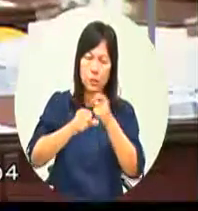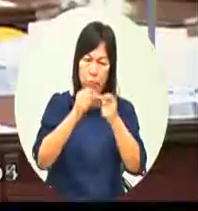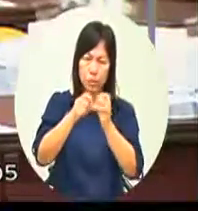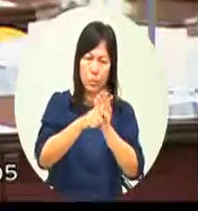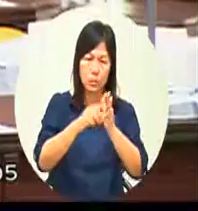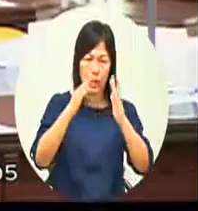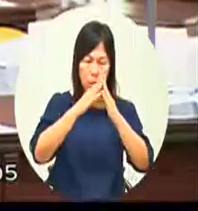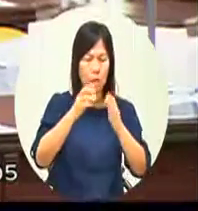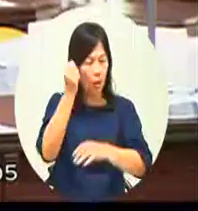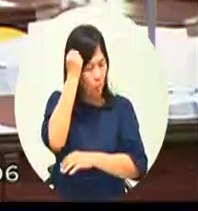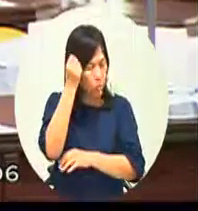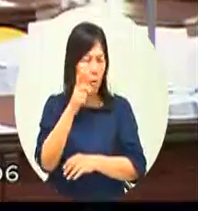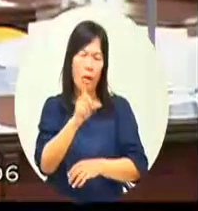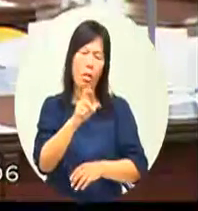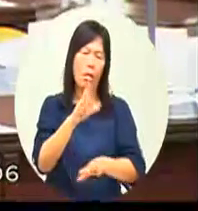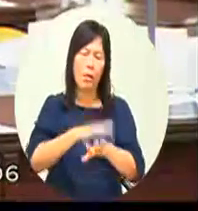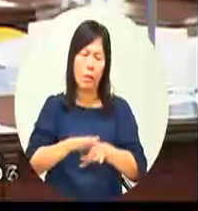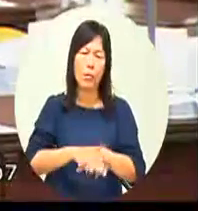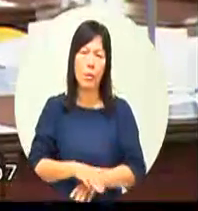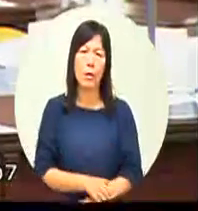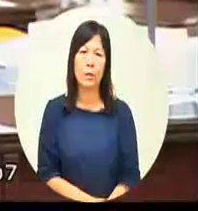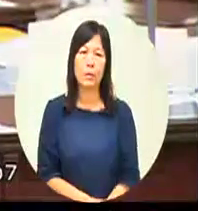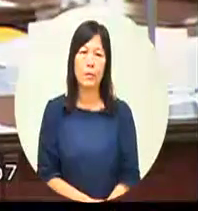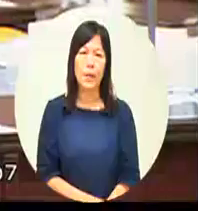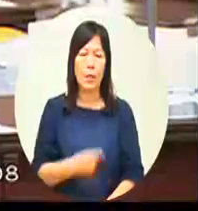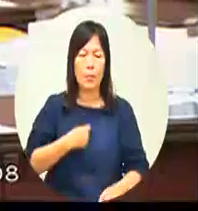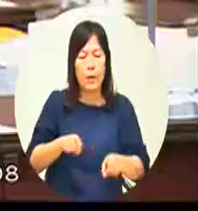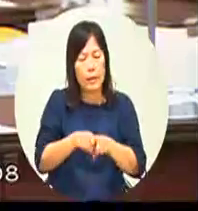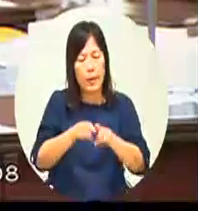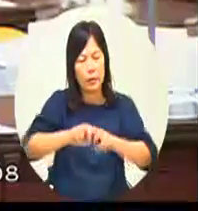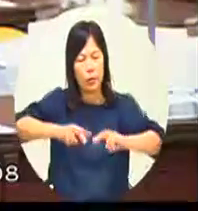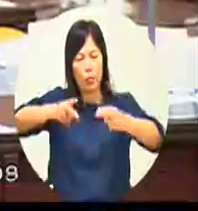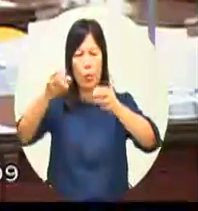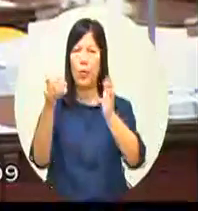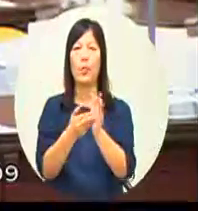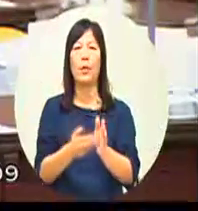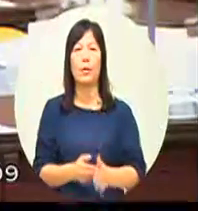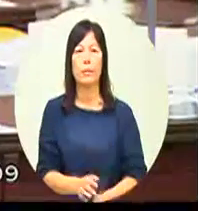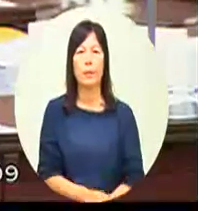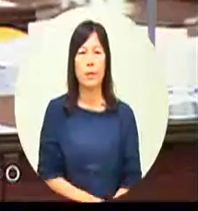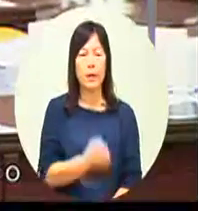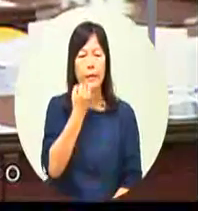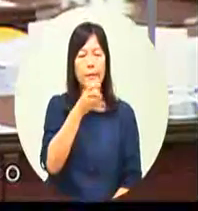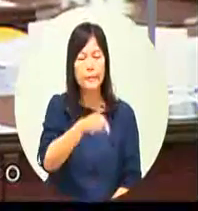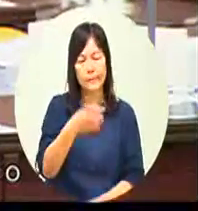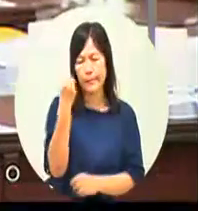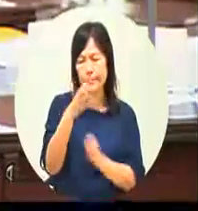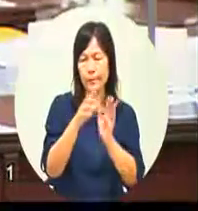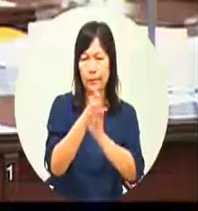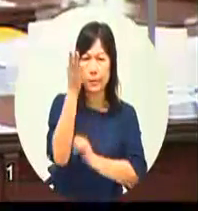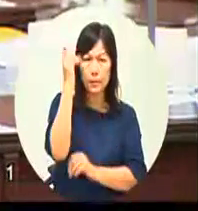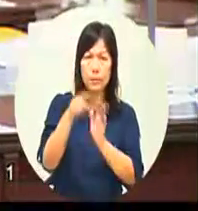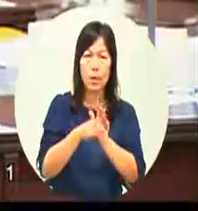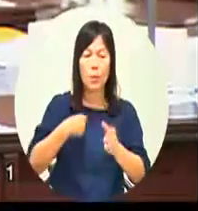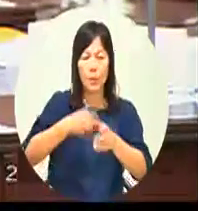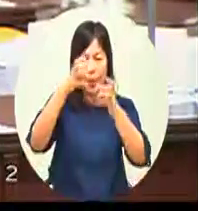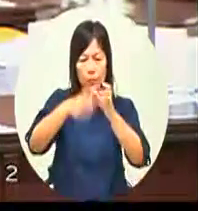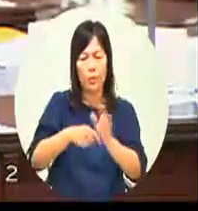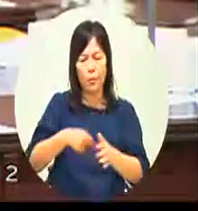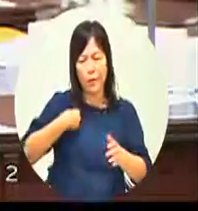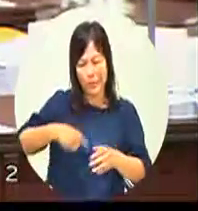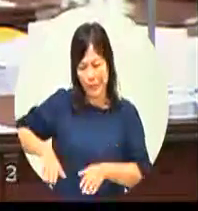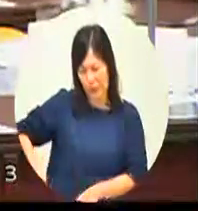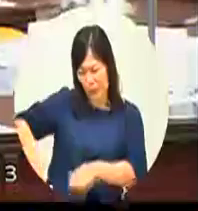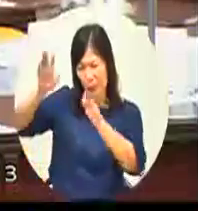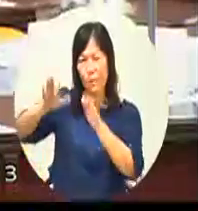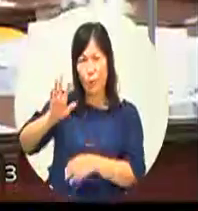大。对不对？咱普通话拢是在烦恼样嘛，啊，咱这政府政策嘛，我甲小姑你去我囡仔，我住伫遐，我知影嘛。你去伊